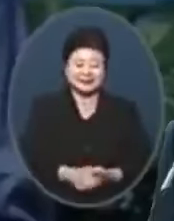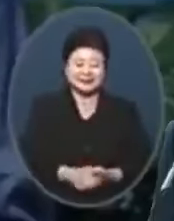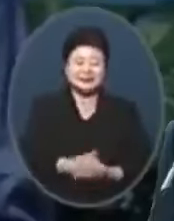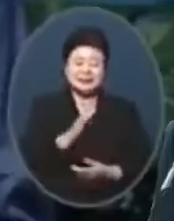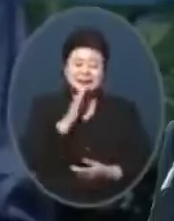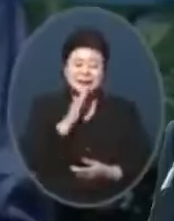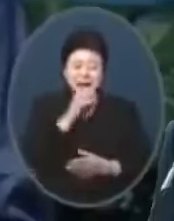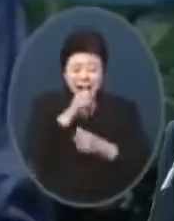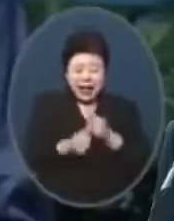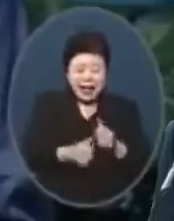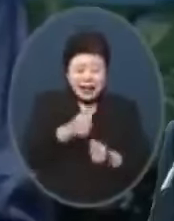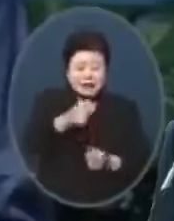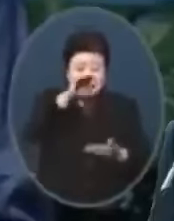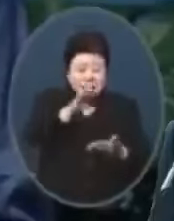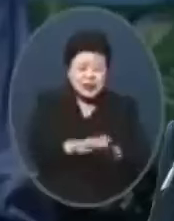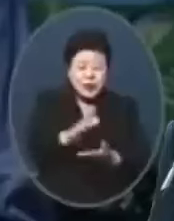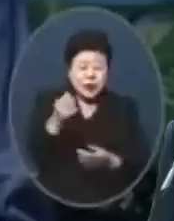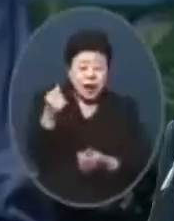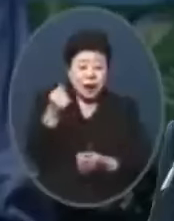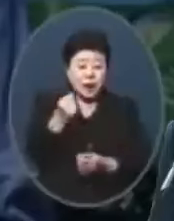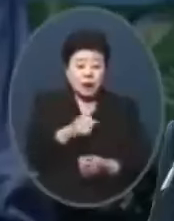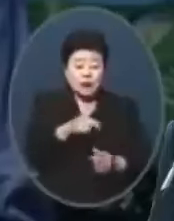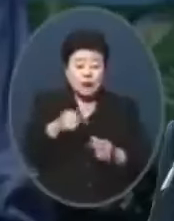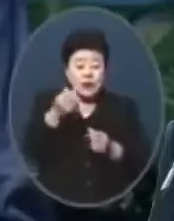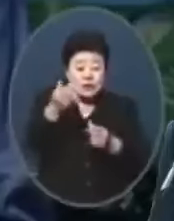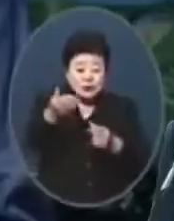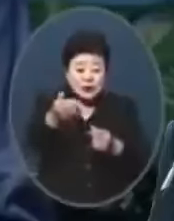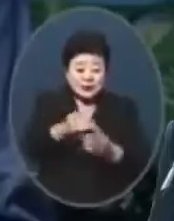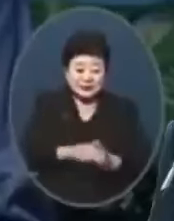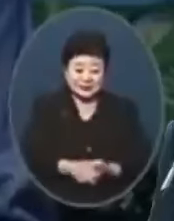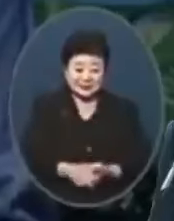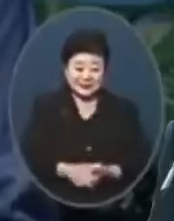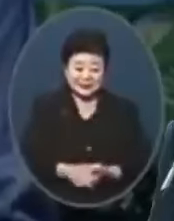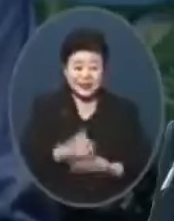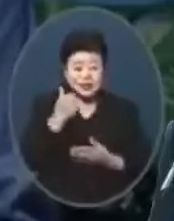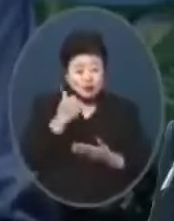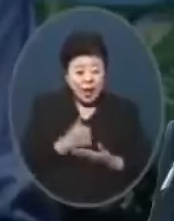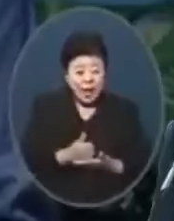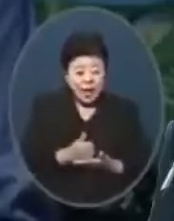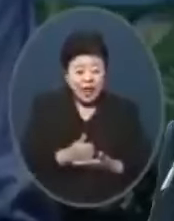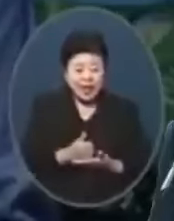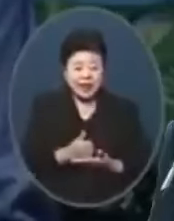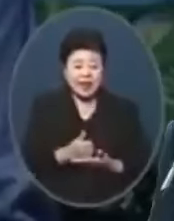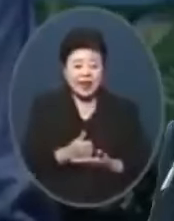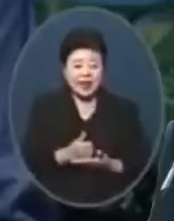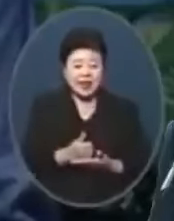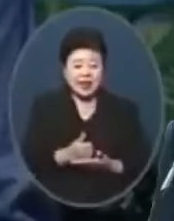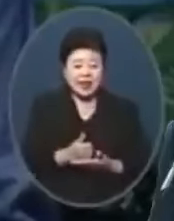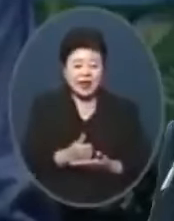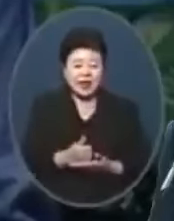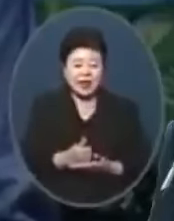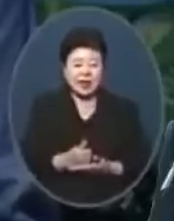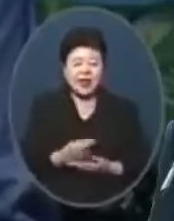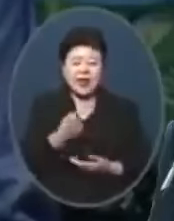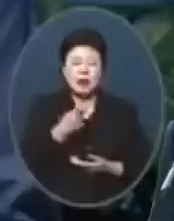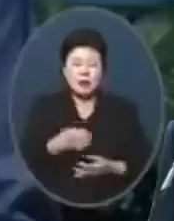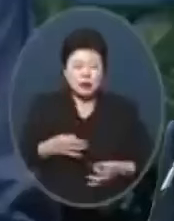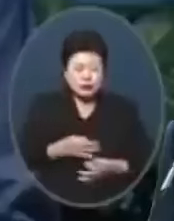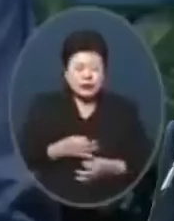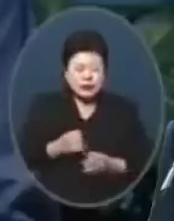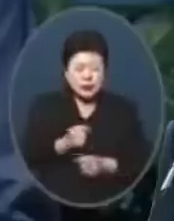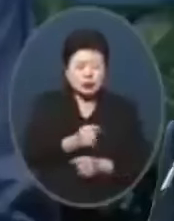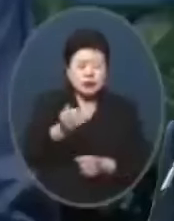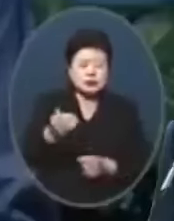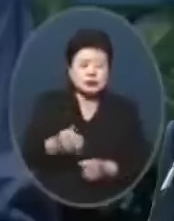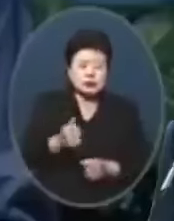얼마나 하나님의 뜨거운 열정으로 우리를 구원하시기를 원했었는지 죄를 짓고 불의한 자를 용서하고